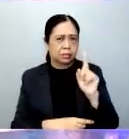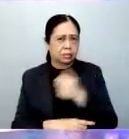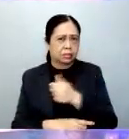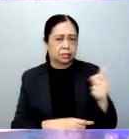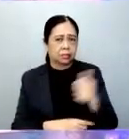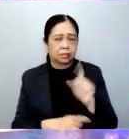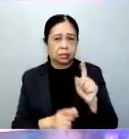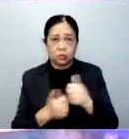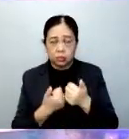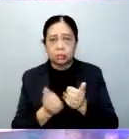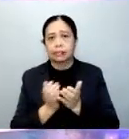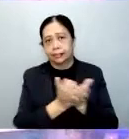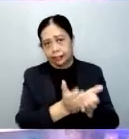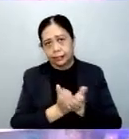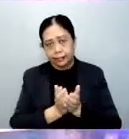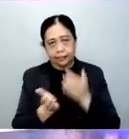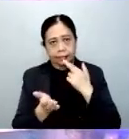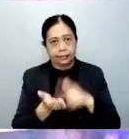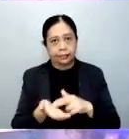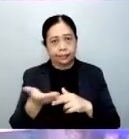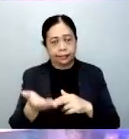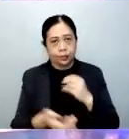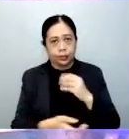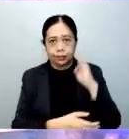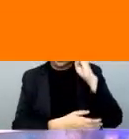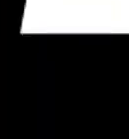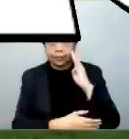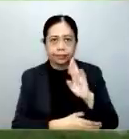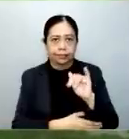mga bangka. Nasa frontline ng balitang yan, si Brian Basa.